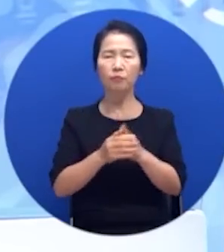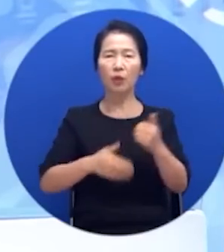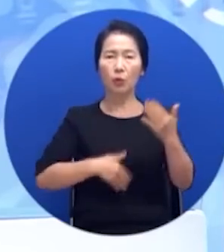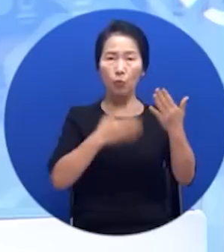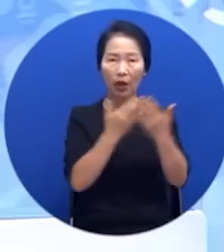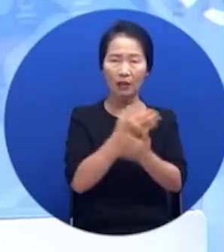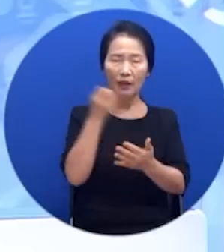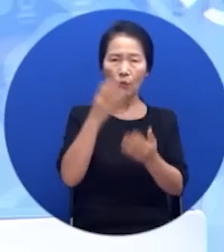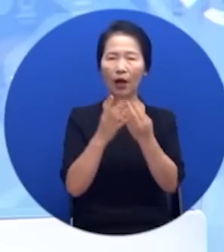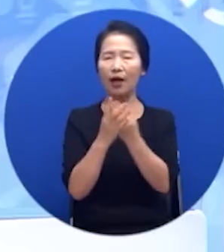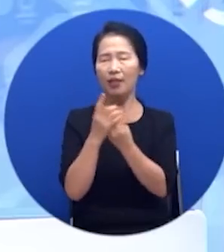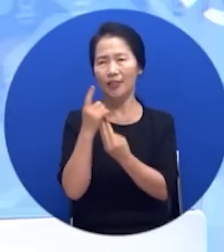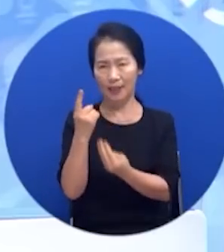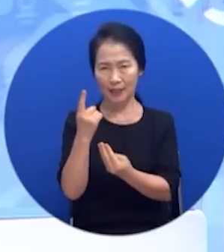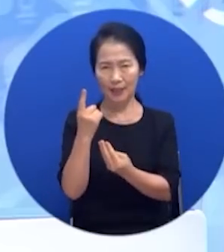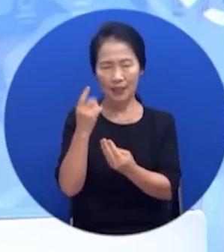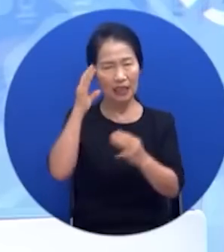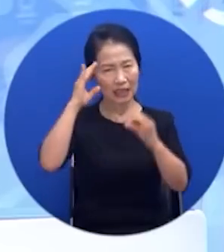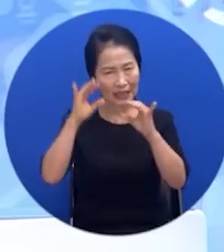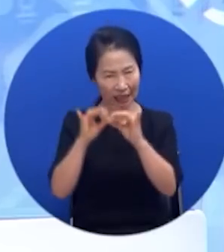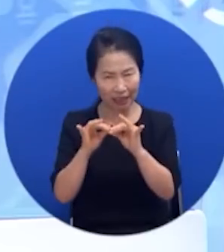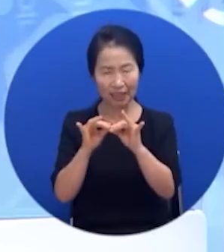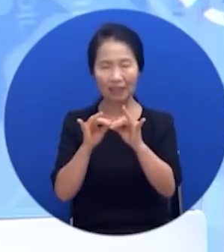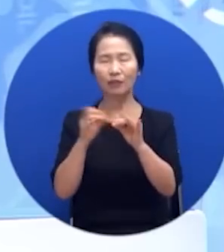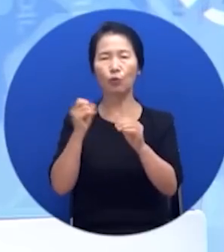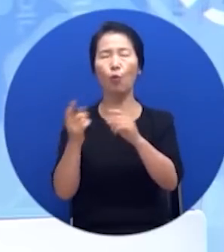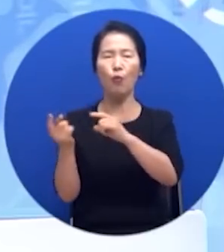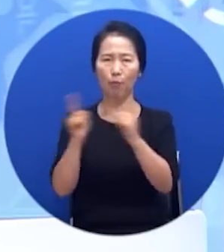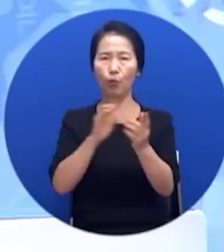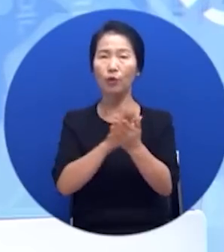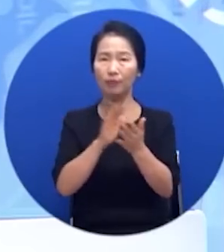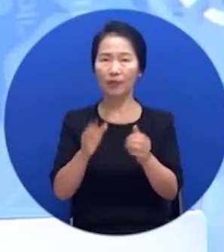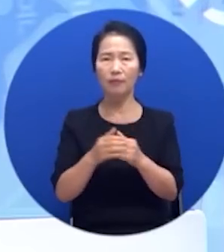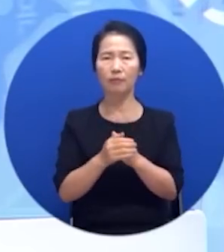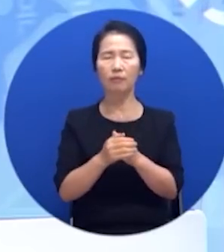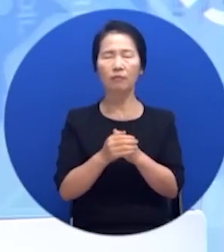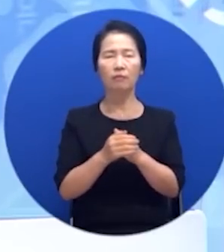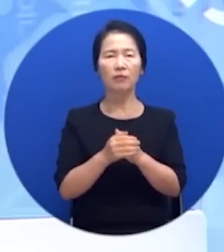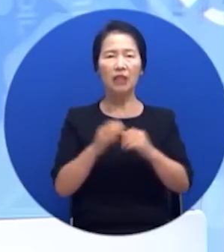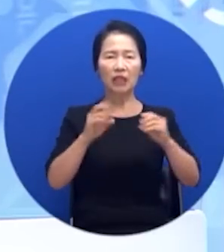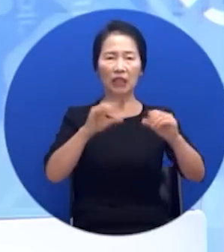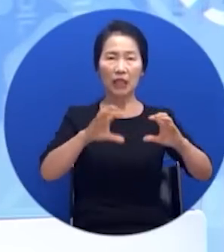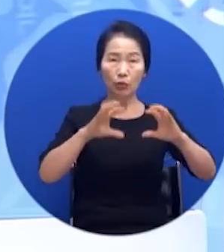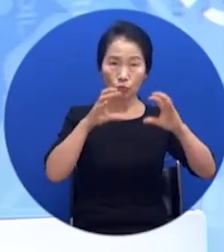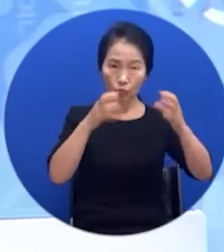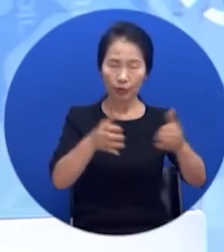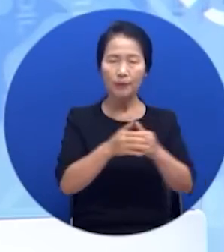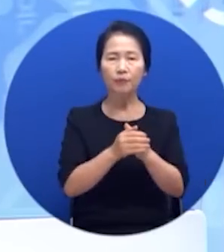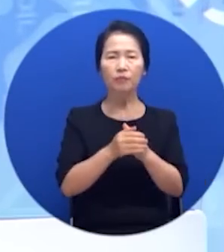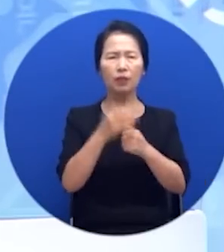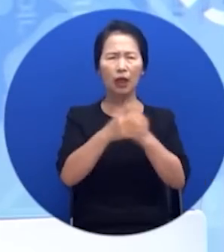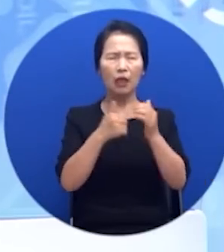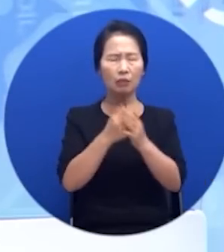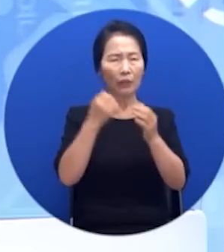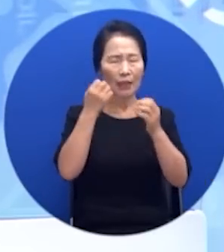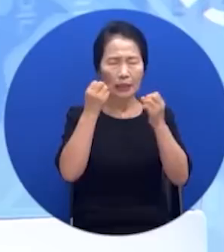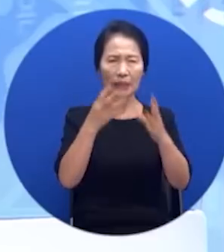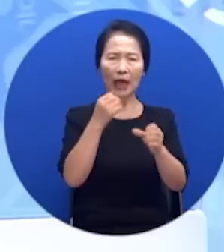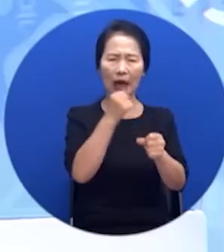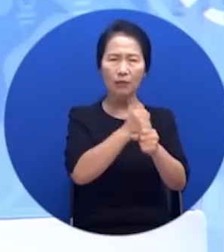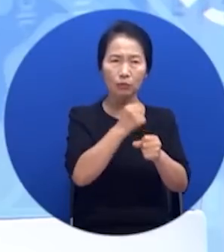일치 그리고 회복입니다. 지구촌은 하나님의 창조 질서를 역행하는